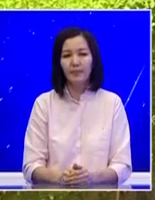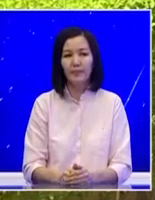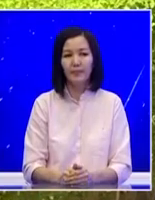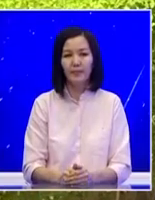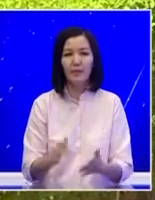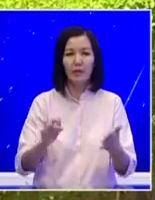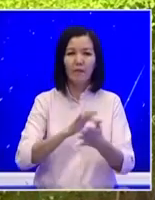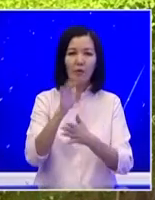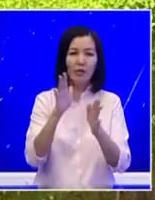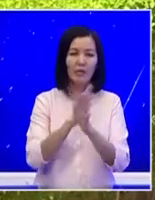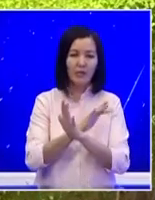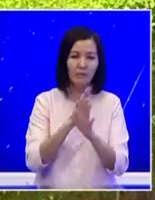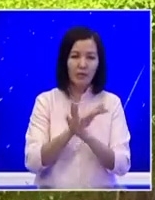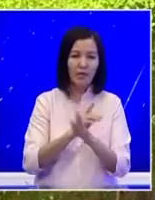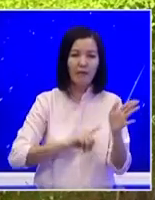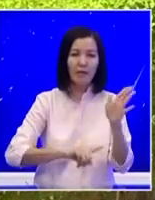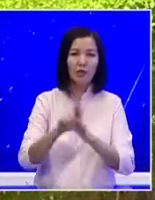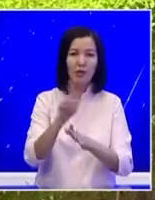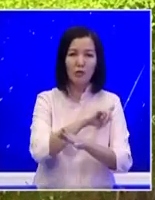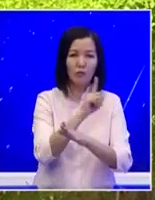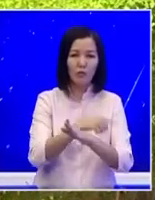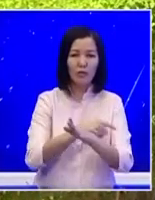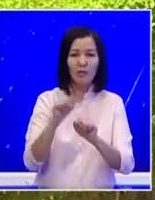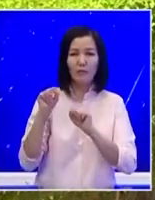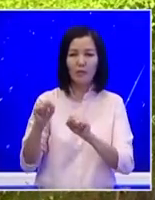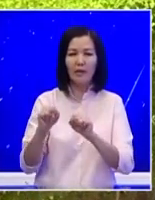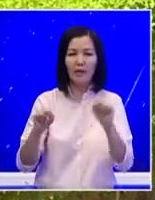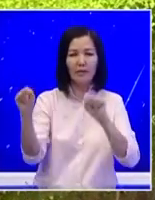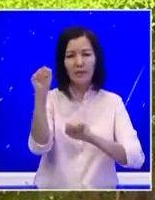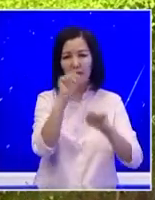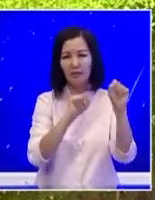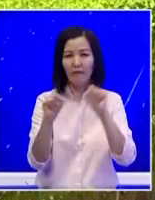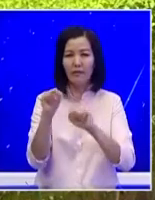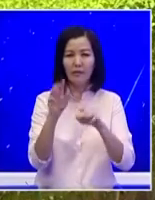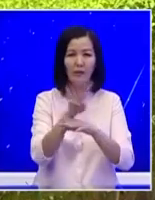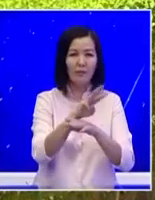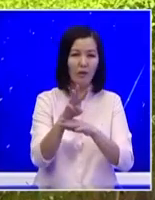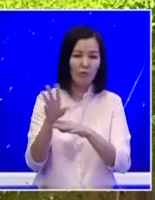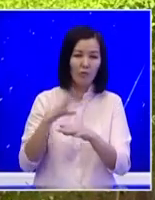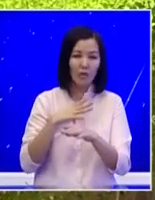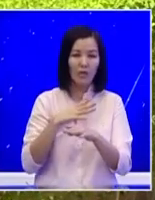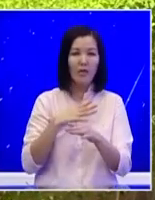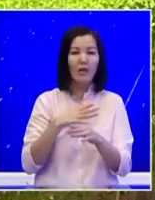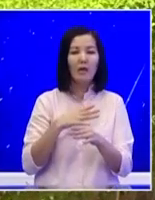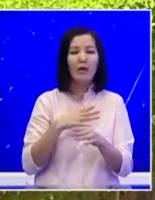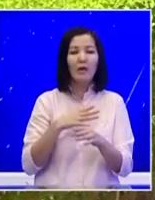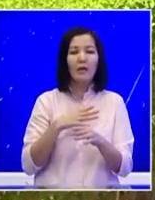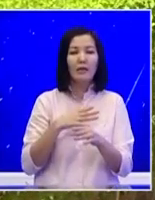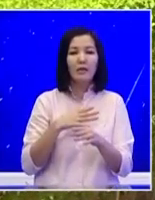В городе Капчигай начались усиленные меры по дезинфекционной обработке. В